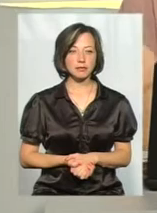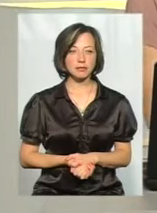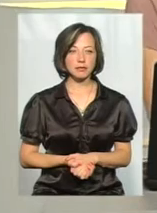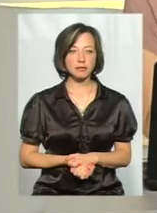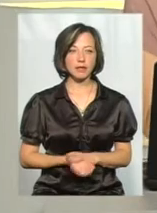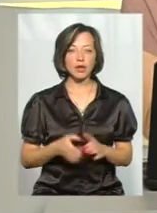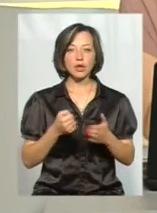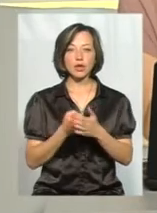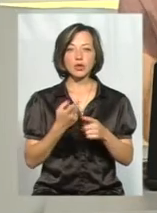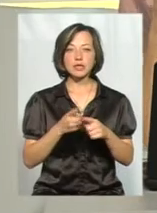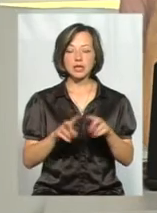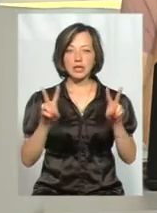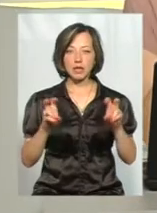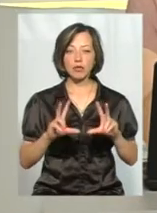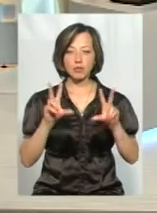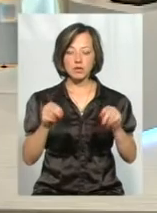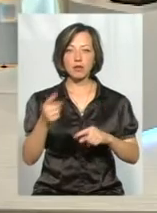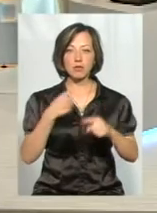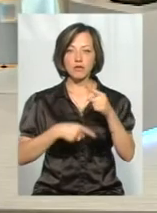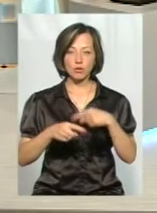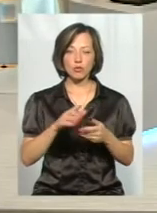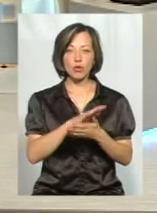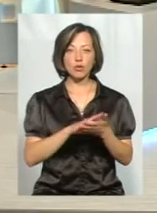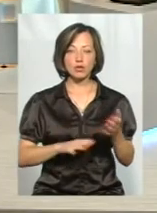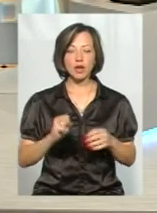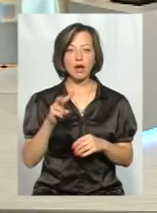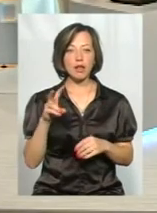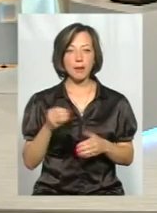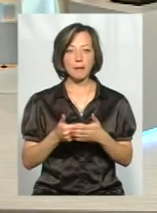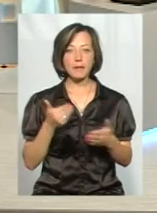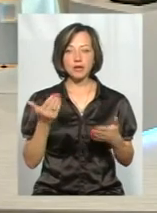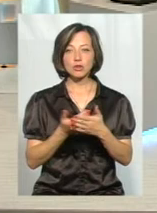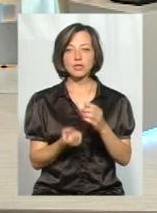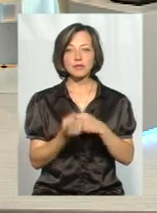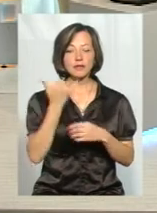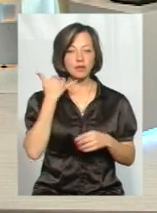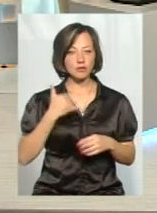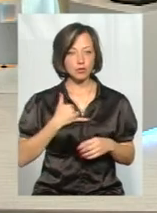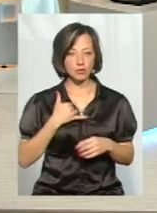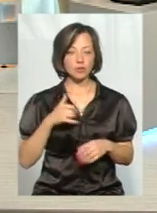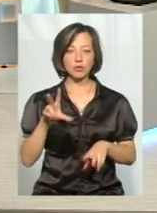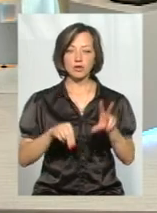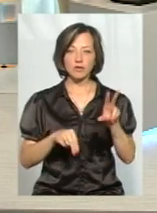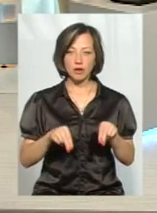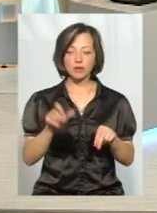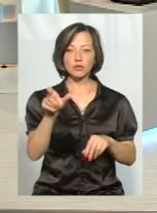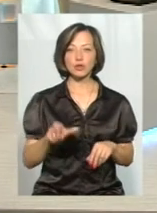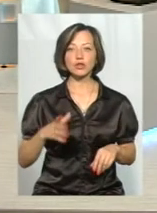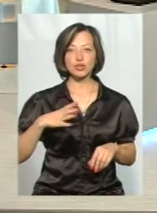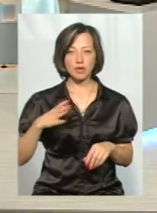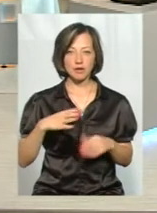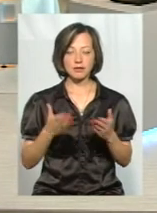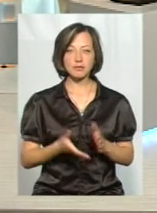До цієї теми я обіцяла повернутись. Ми її продовжимо, але перед сюжетом з'явився телефонний дзвінок. Сподіваюсь, дозвонювач